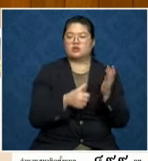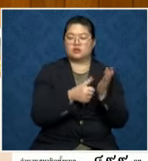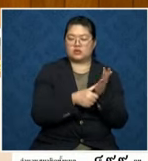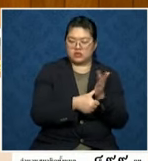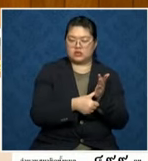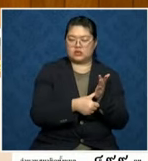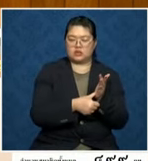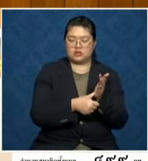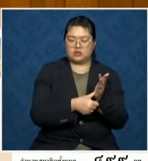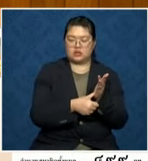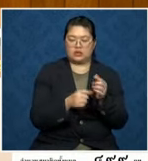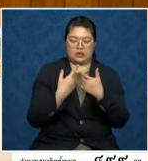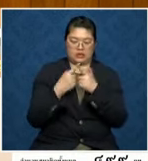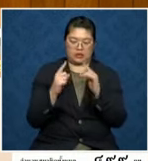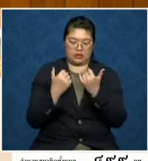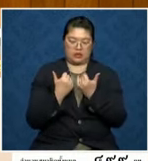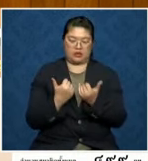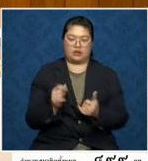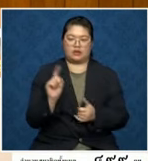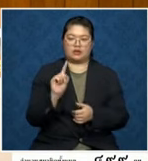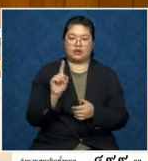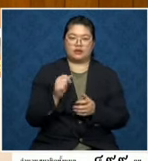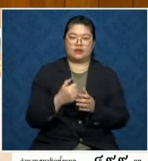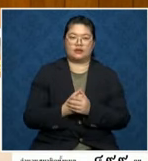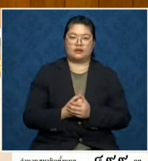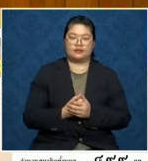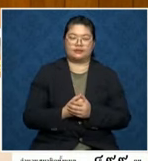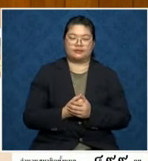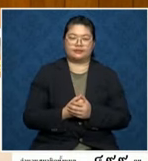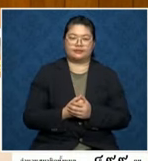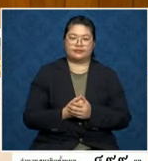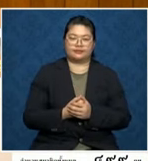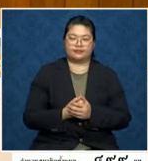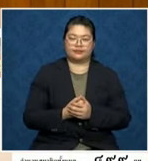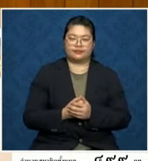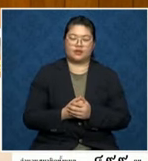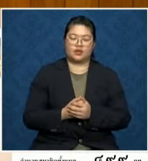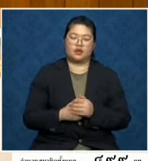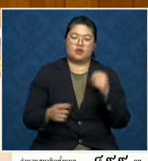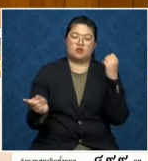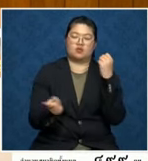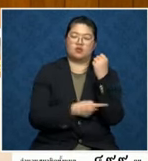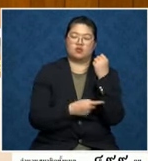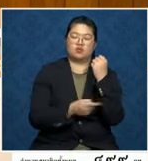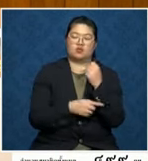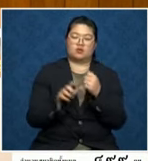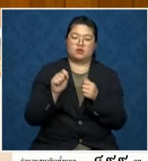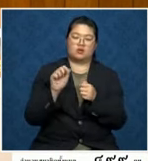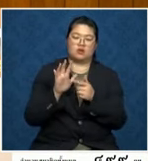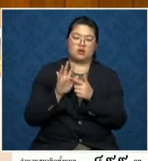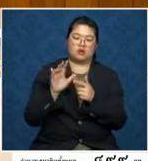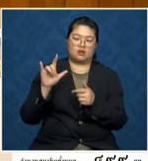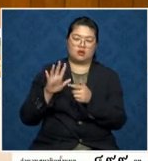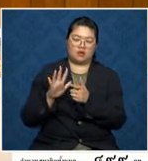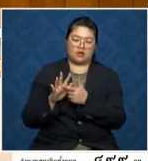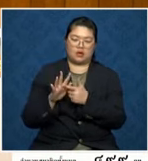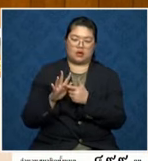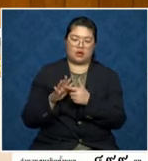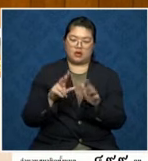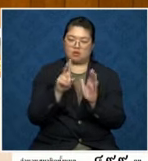หนี้แต่ในปัจจุบันประมุตามโทษทางอาญาไม่สอดคล้องกับนโยบ